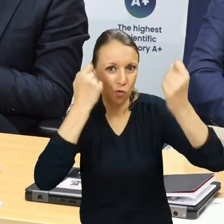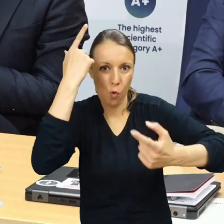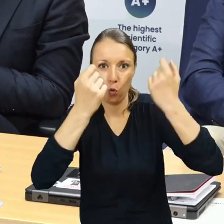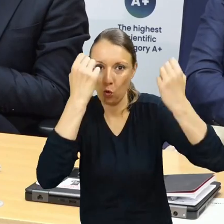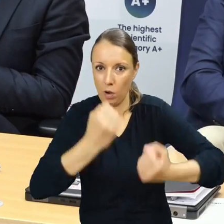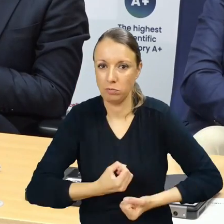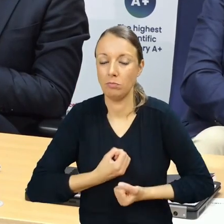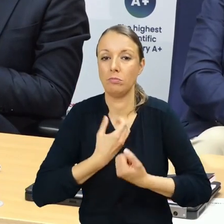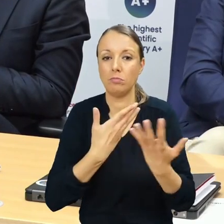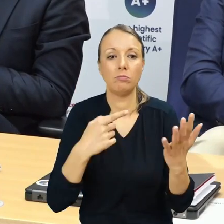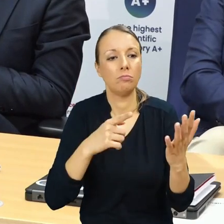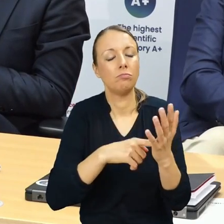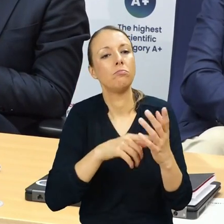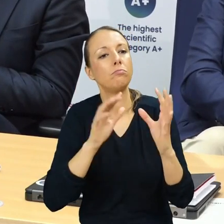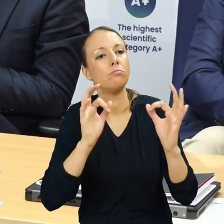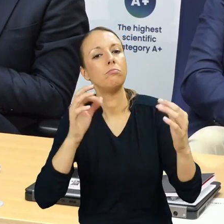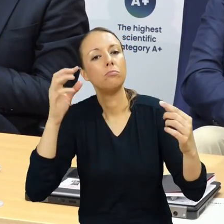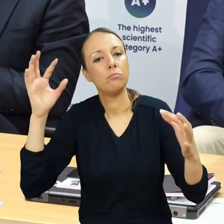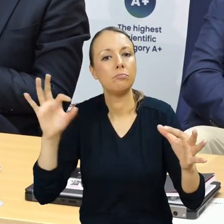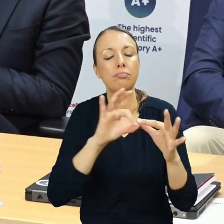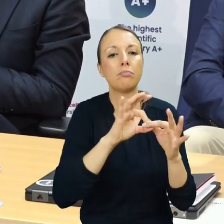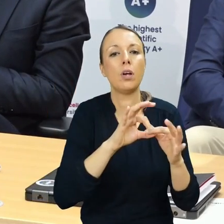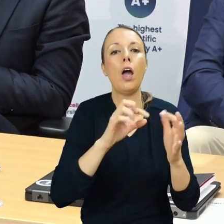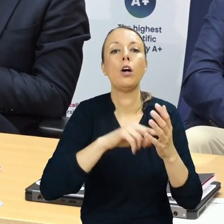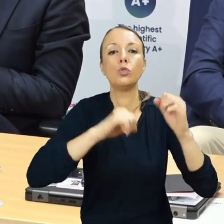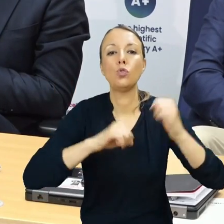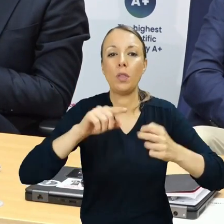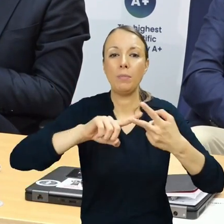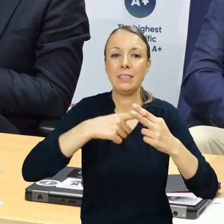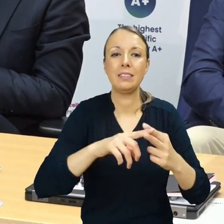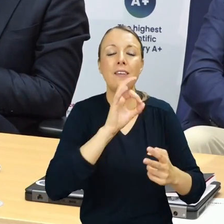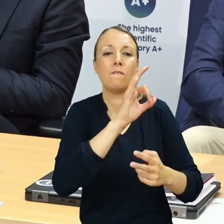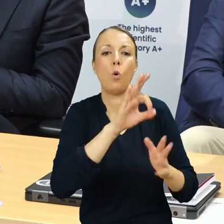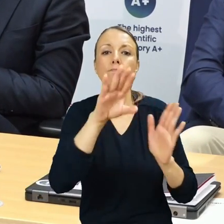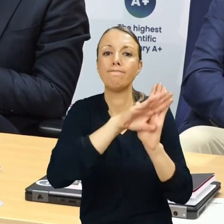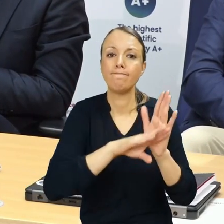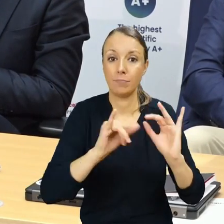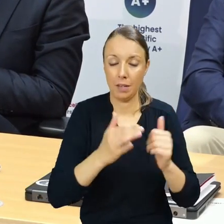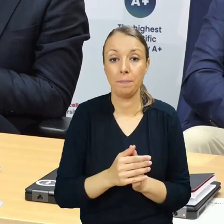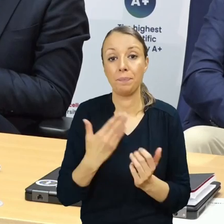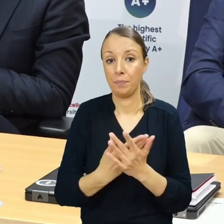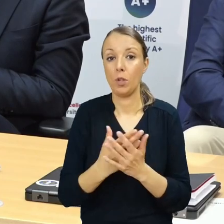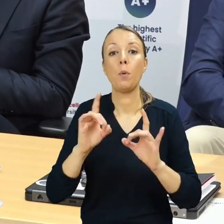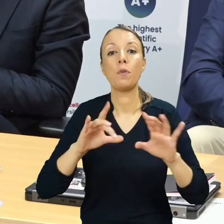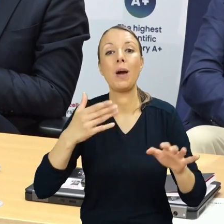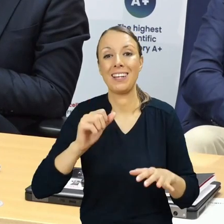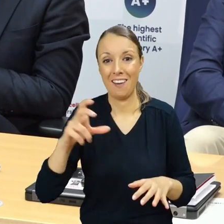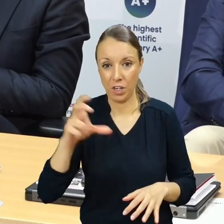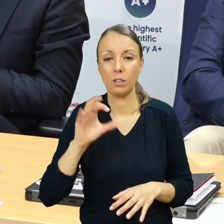się, no właśnie, do ustroju sądownictwa administracyjnego, ponieważ profesor Markiewicz zwieńczył tą swoją